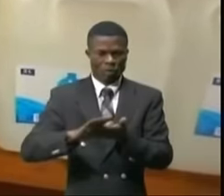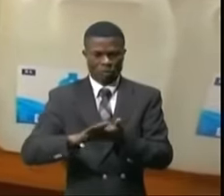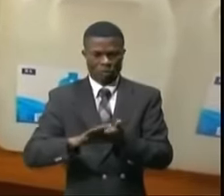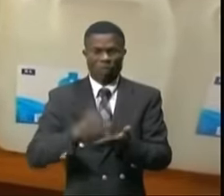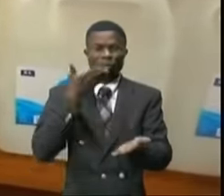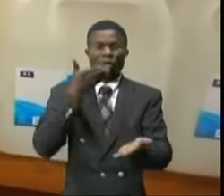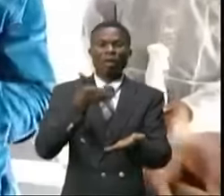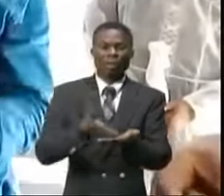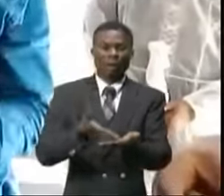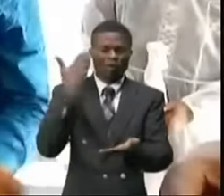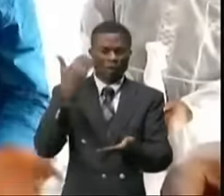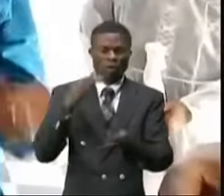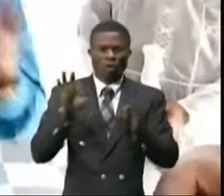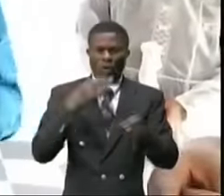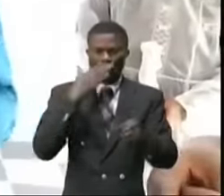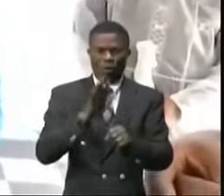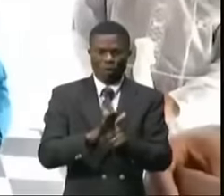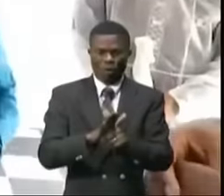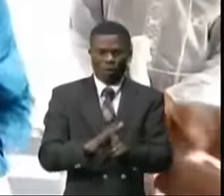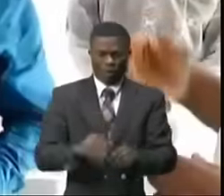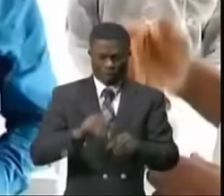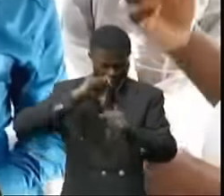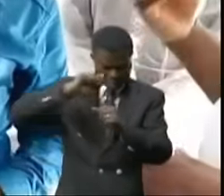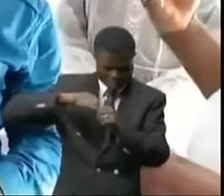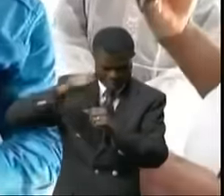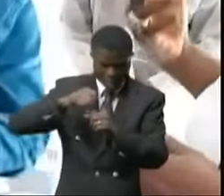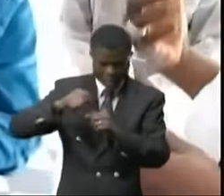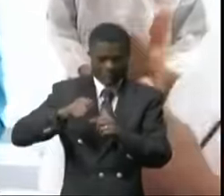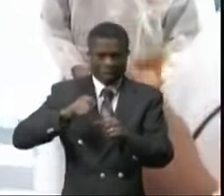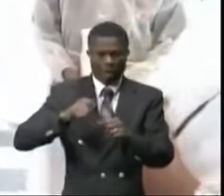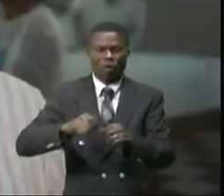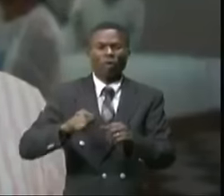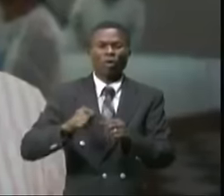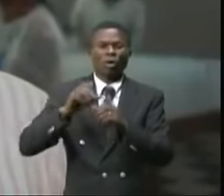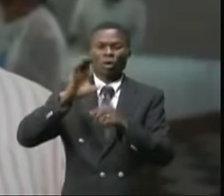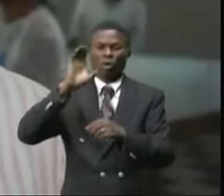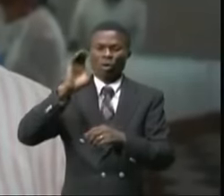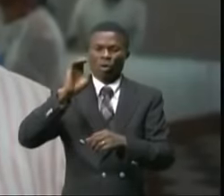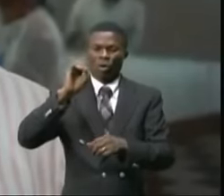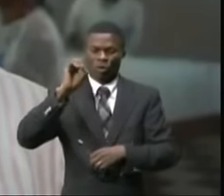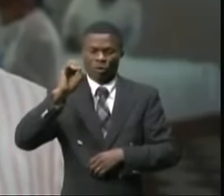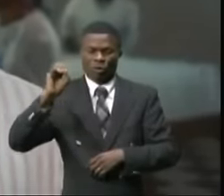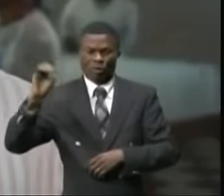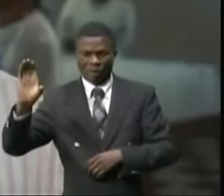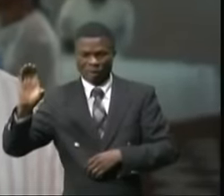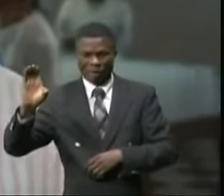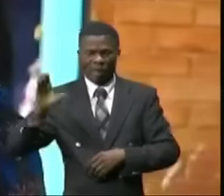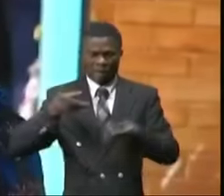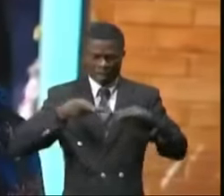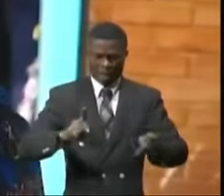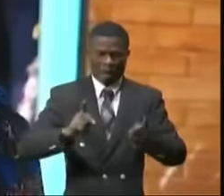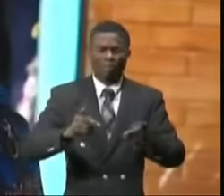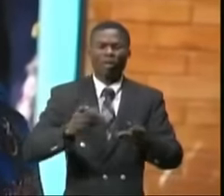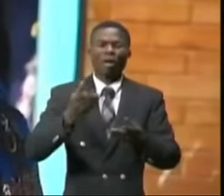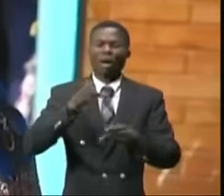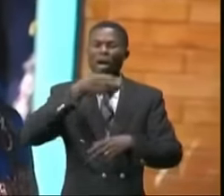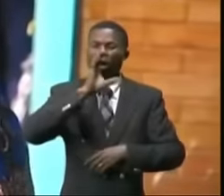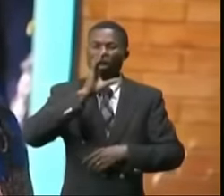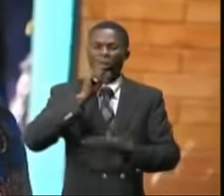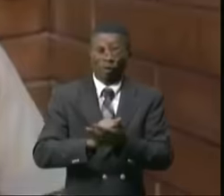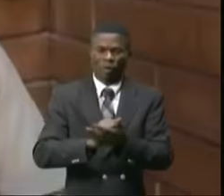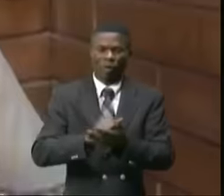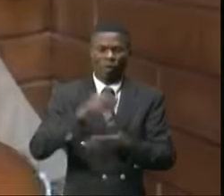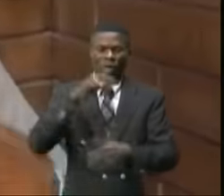de l'eau Kana a été amené au laboratoire de l'Office congolais de contrôle qui, après traitement, a autorisé la vente. L'ambition de l'évêque